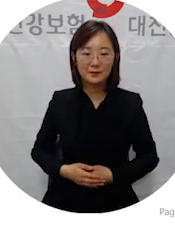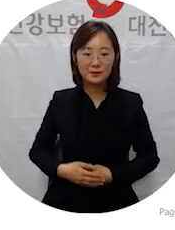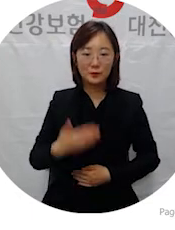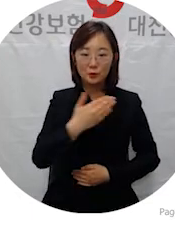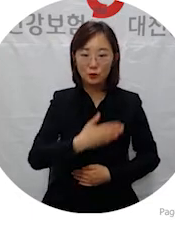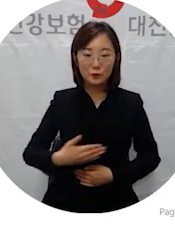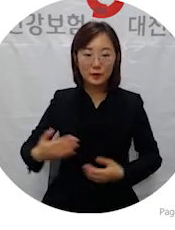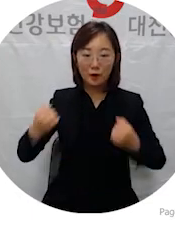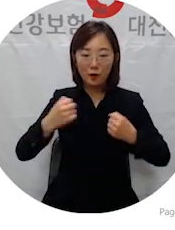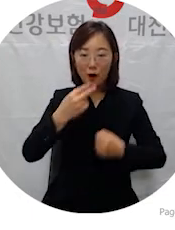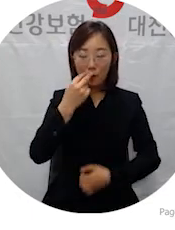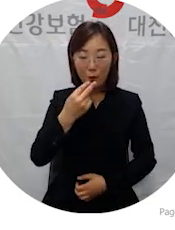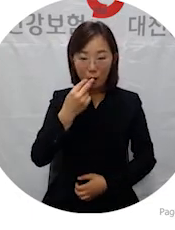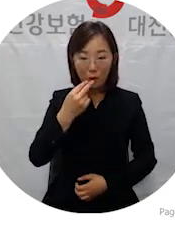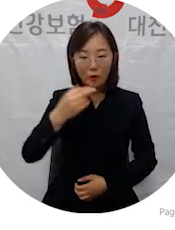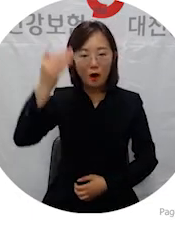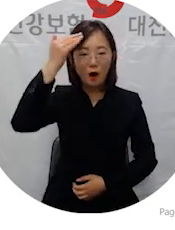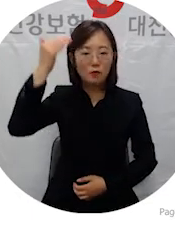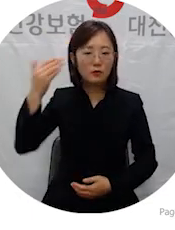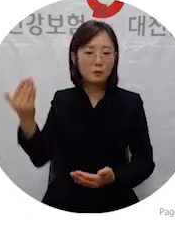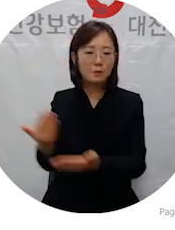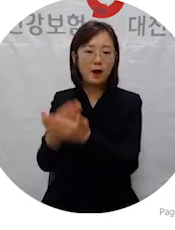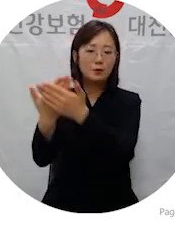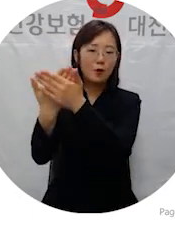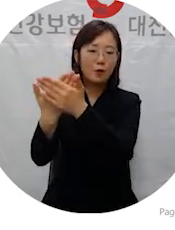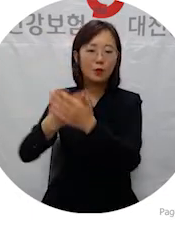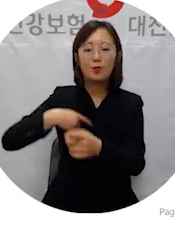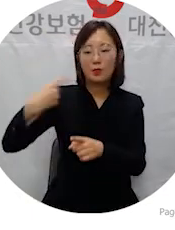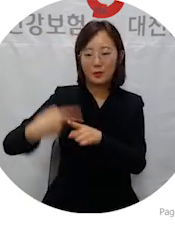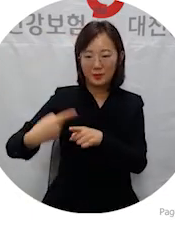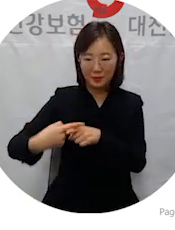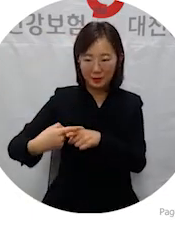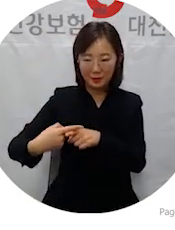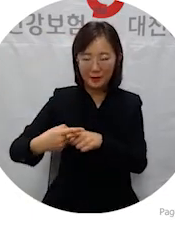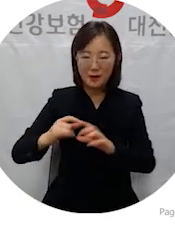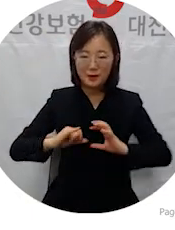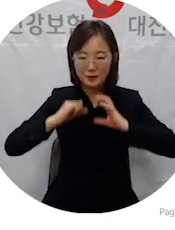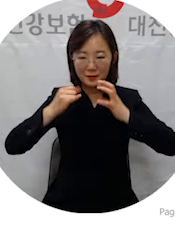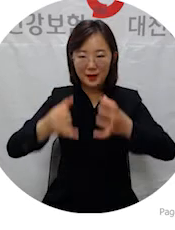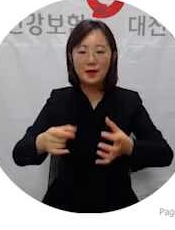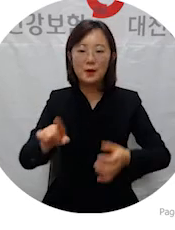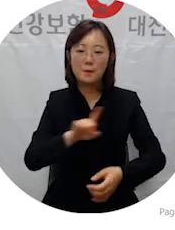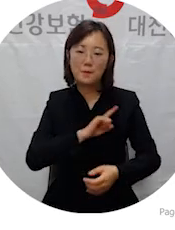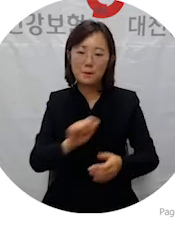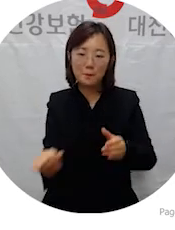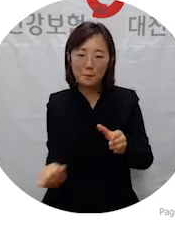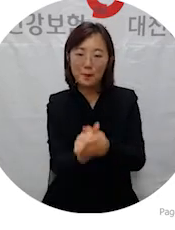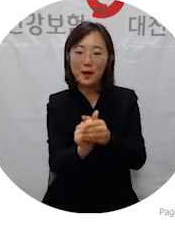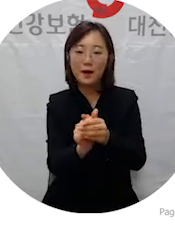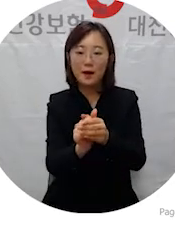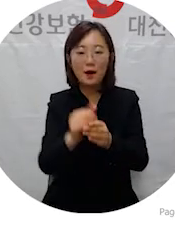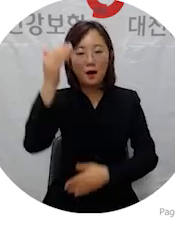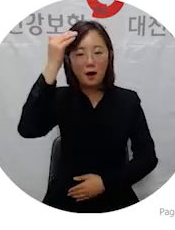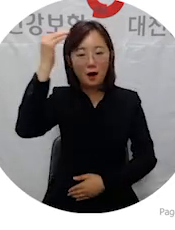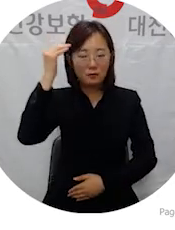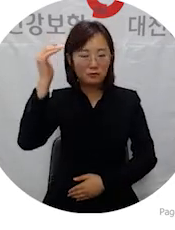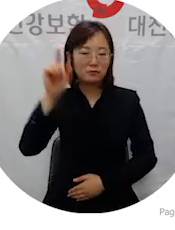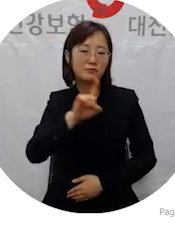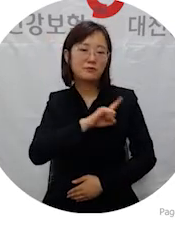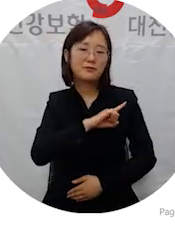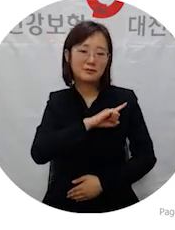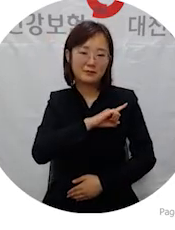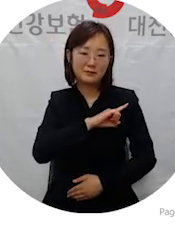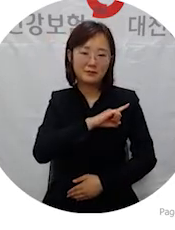국민건강보험 역시 대한민국의 성장과 궤를 같이 하여 세계 역사상 유례를 찾아볼 수 없을 정도로